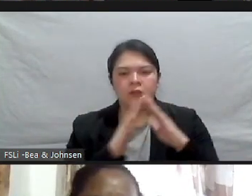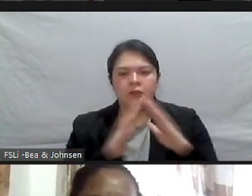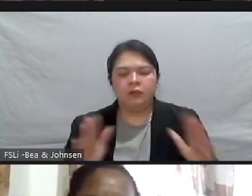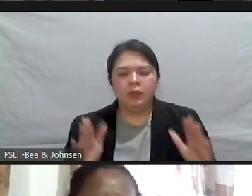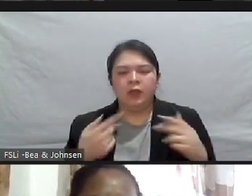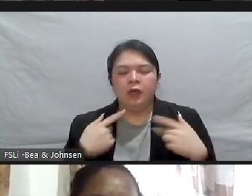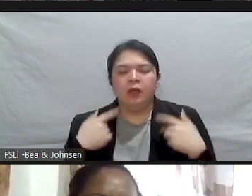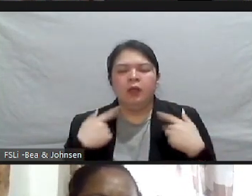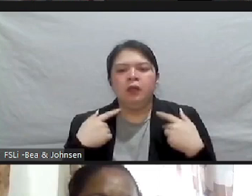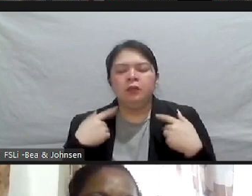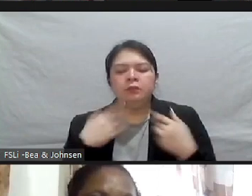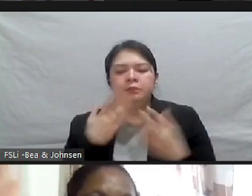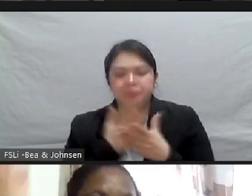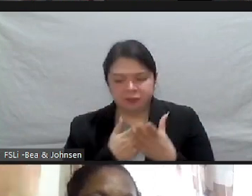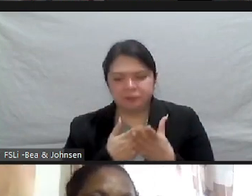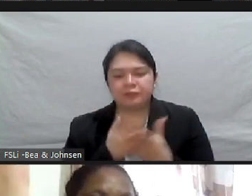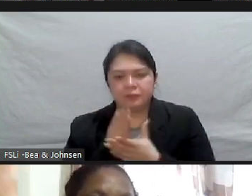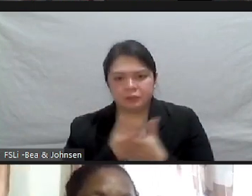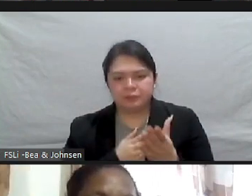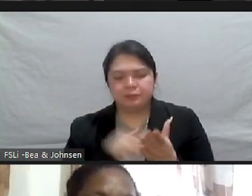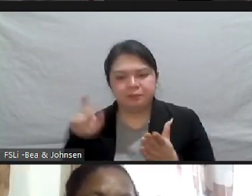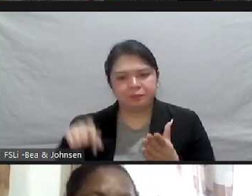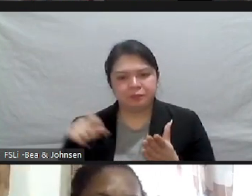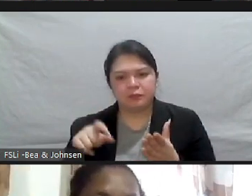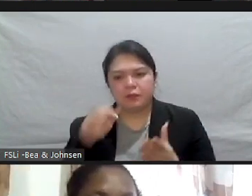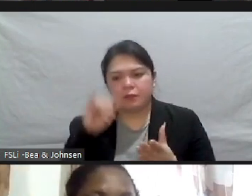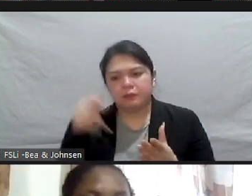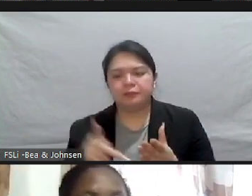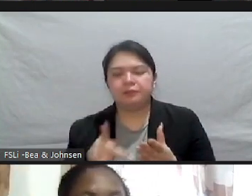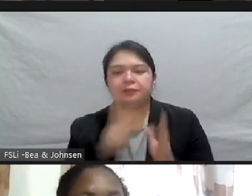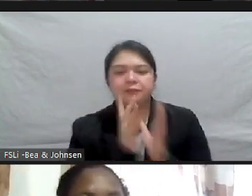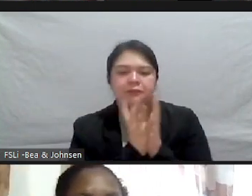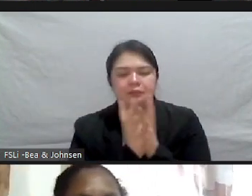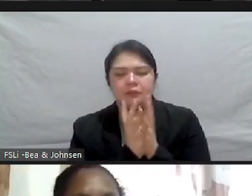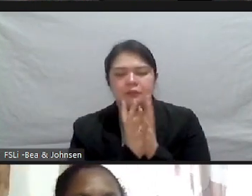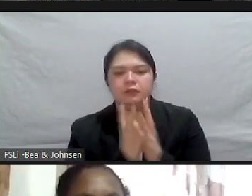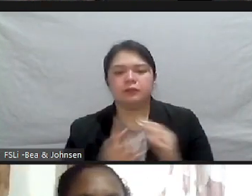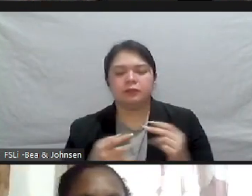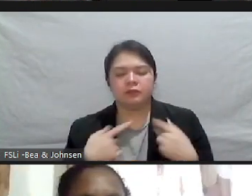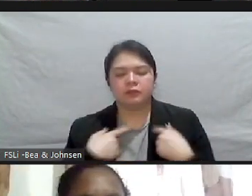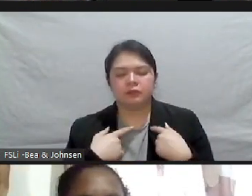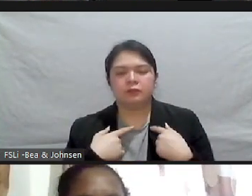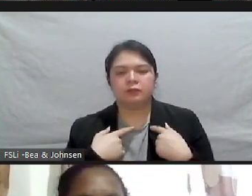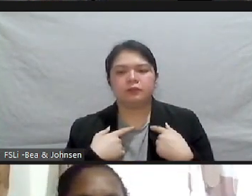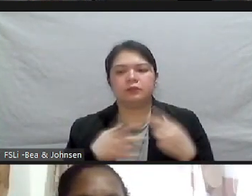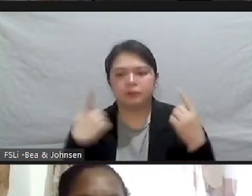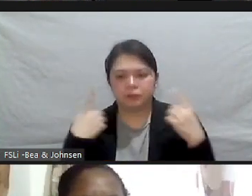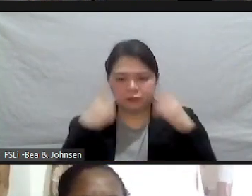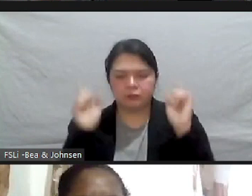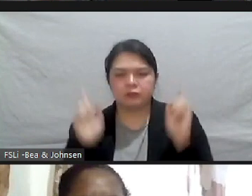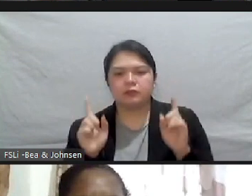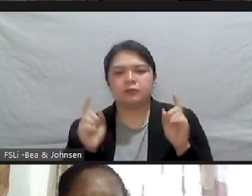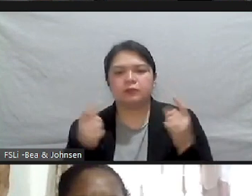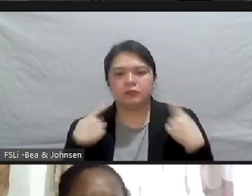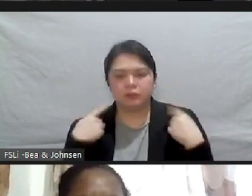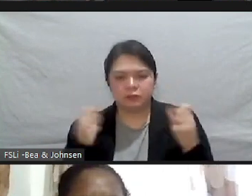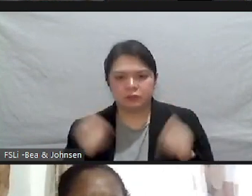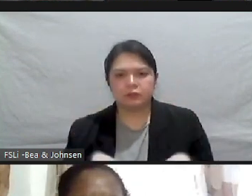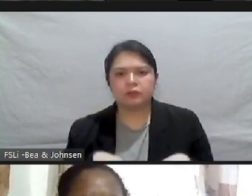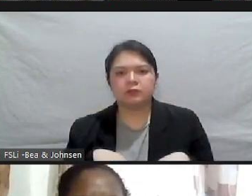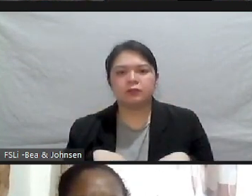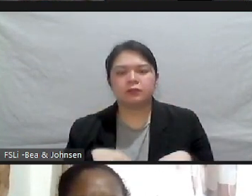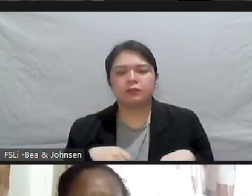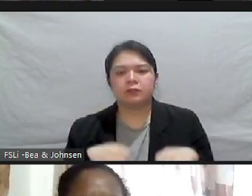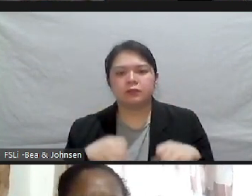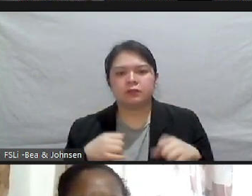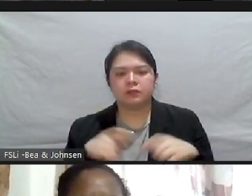may exemption, ano? Yung mga IP communities at yung mga may successful, ano, pwede silang ma-exempt sa